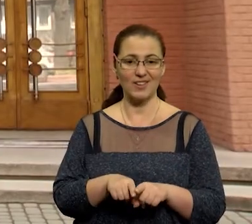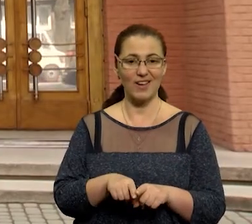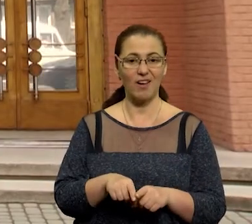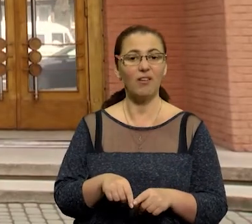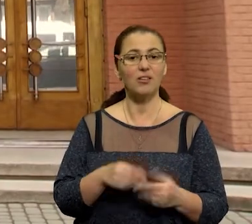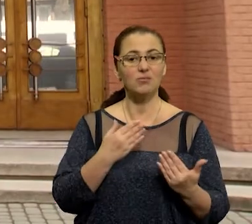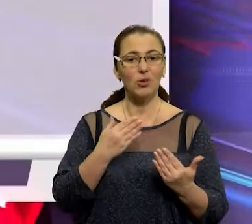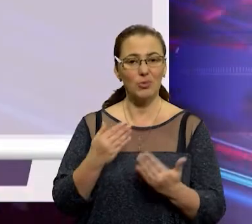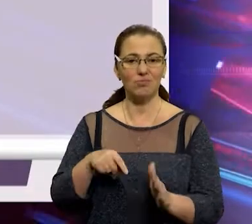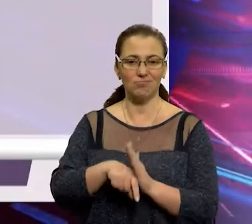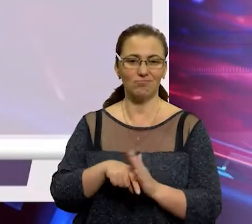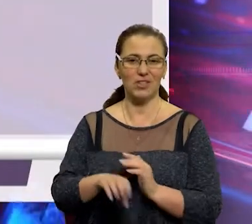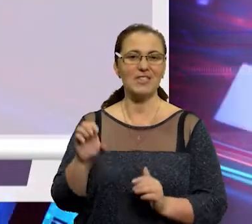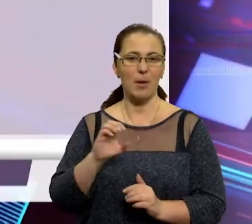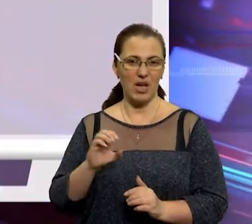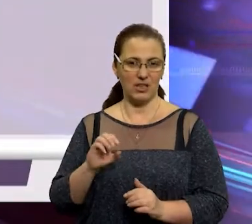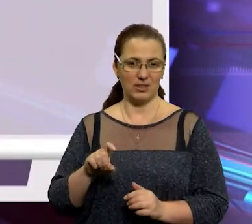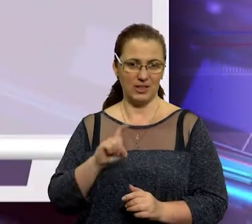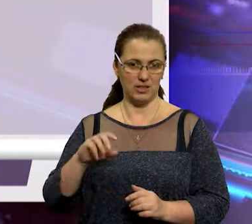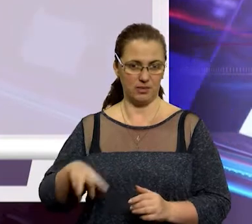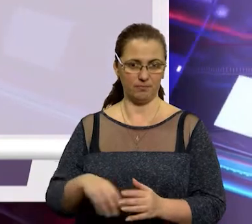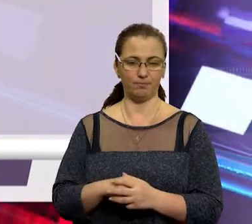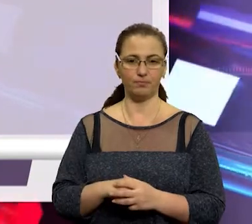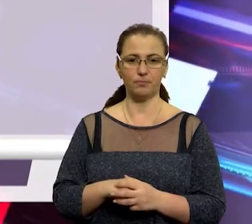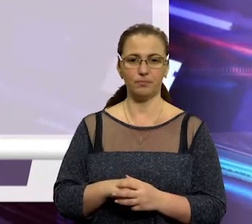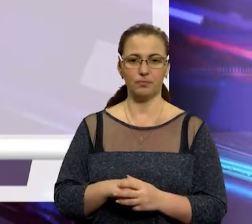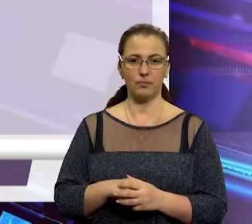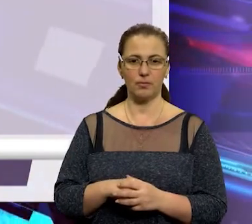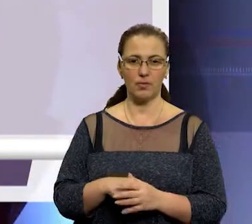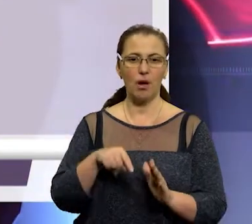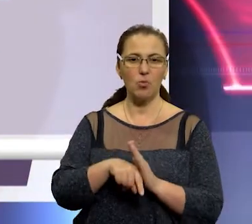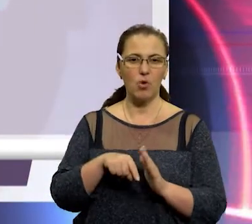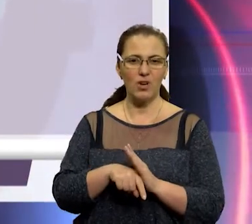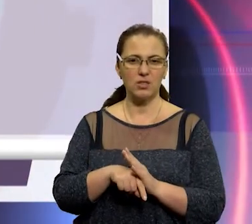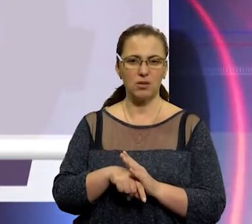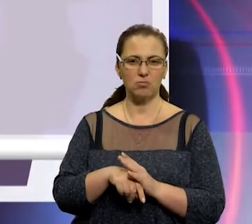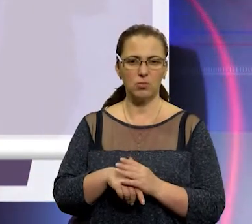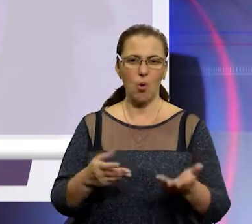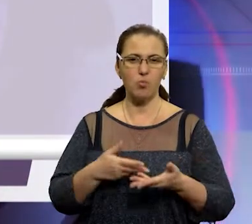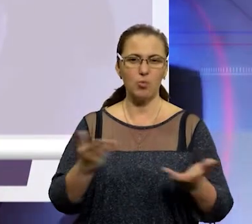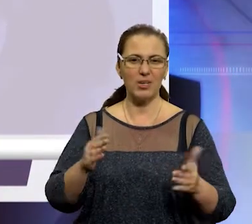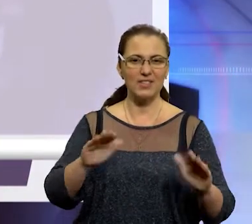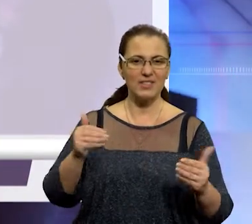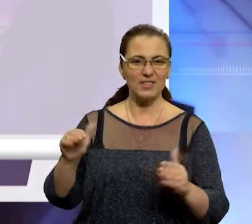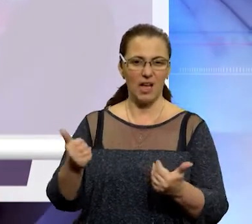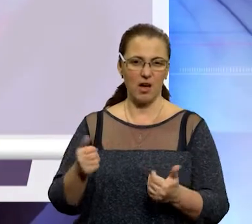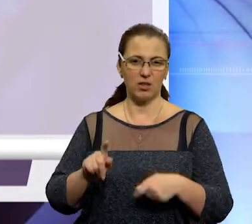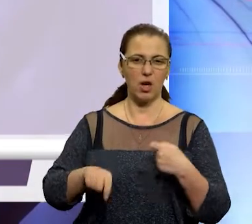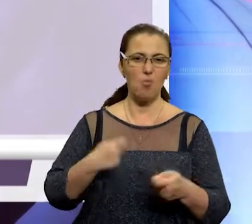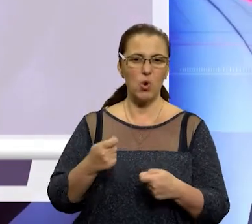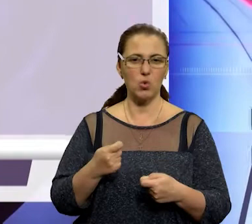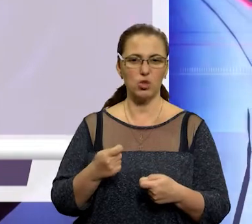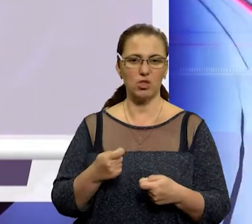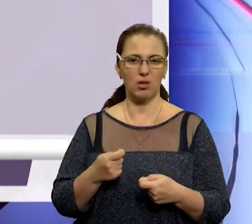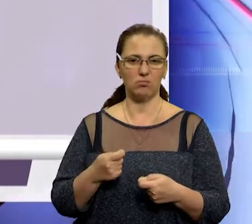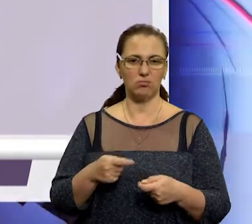ознаки сепаратизму. Йдеться про публічні заклики чи розповсюдження матеріалів із закликами про досягання на територіальну